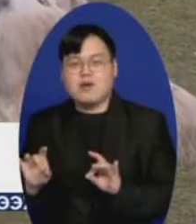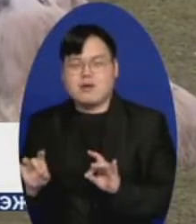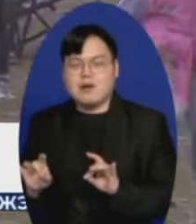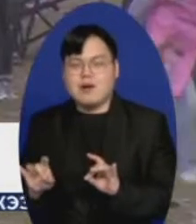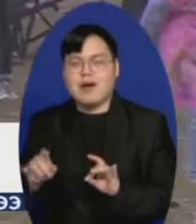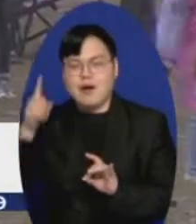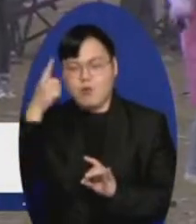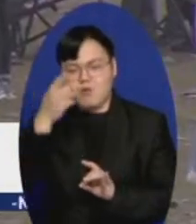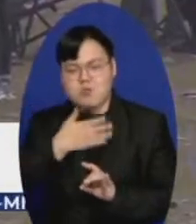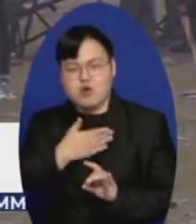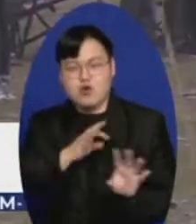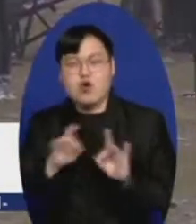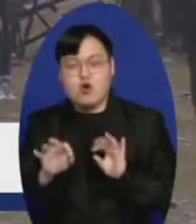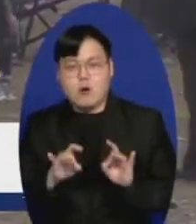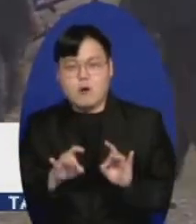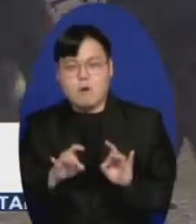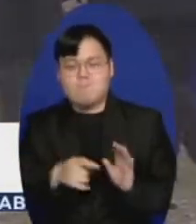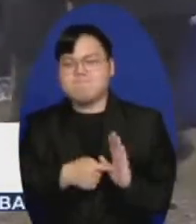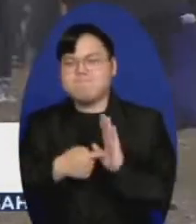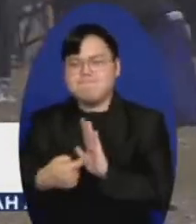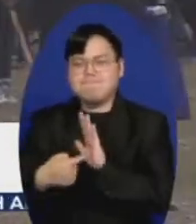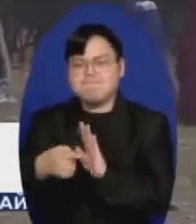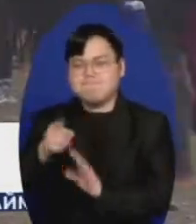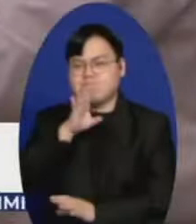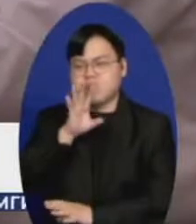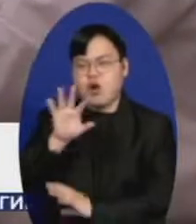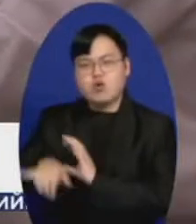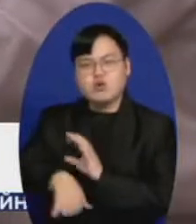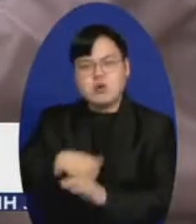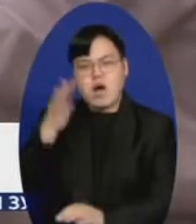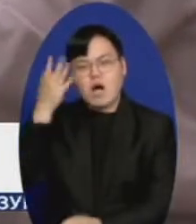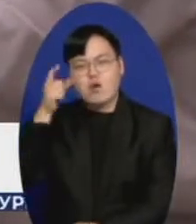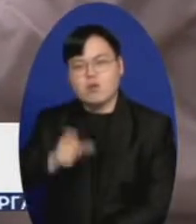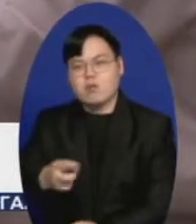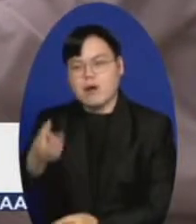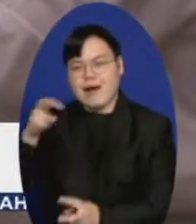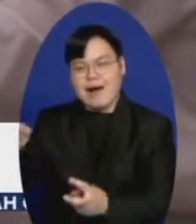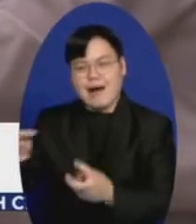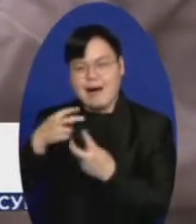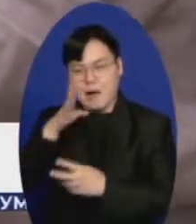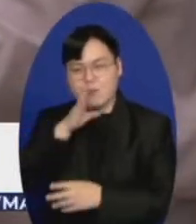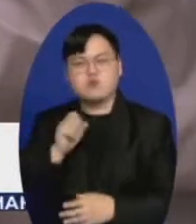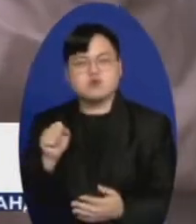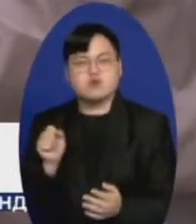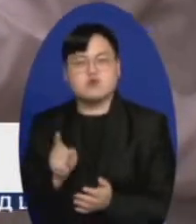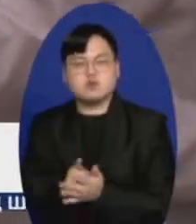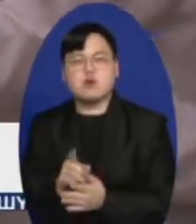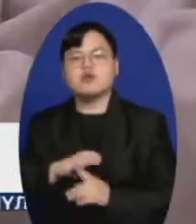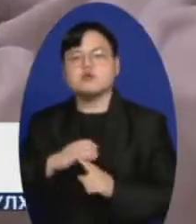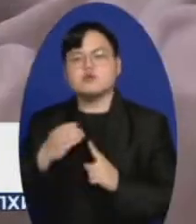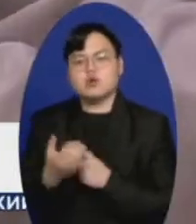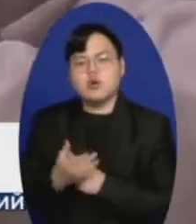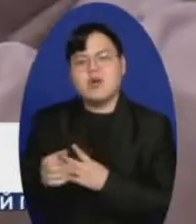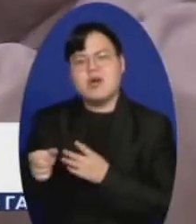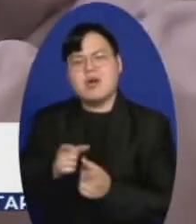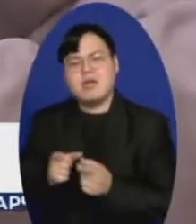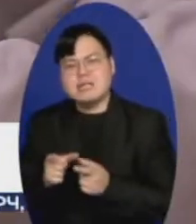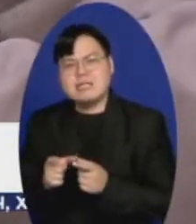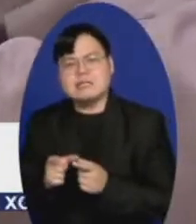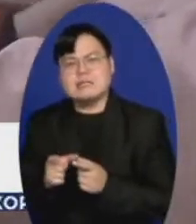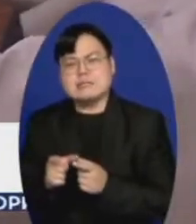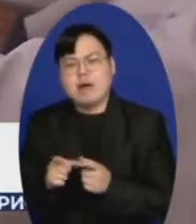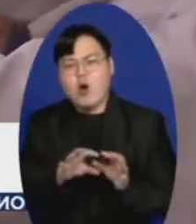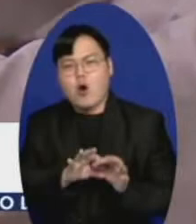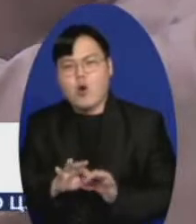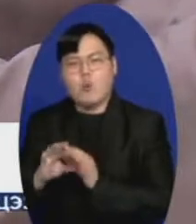улсад соёлоо сурталчлах бит бус соёлын үе тээвчдийн тоог нэмэгдүүлэх нь чухал байгаа. Мөн соёл урлагийн салбарыг эдийн засаг чин